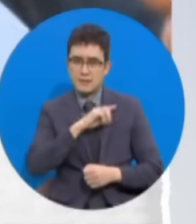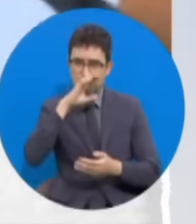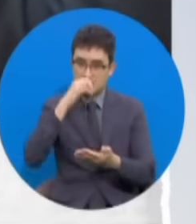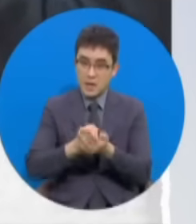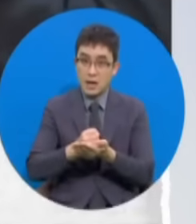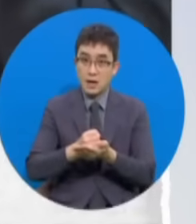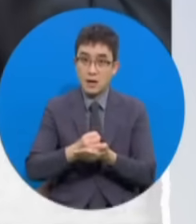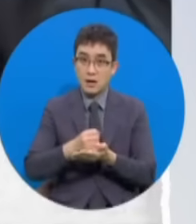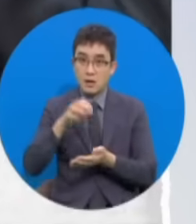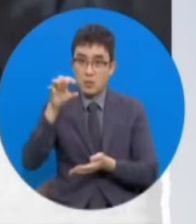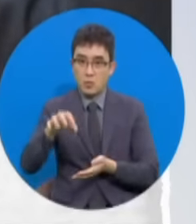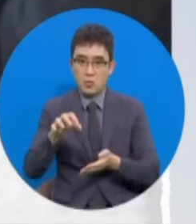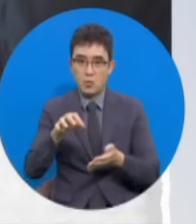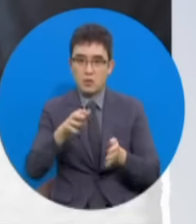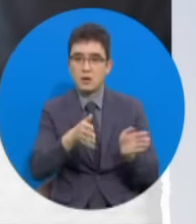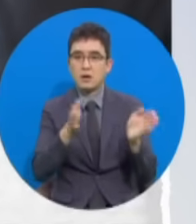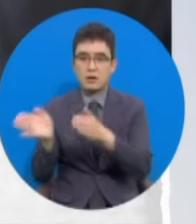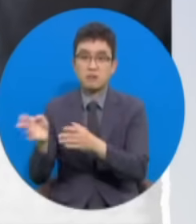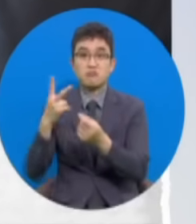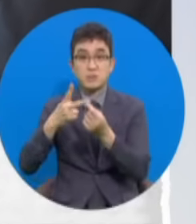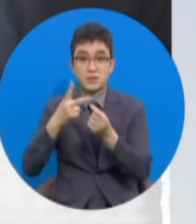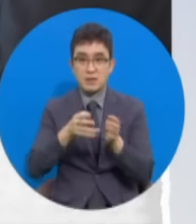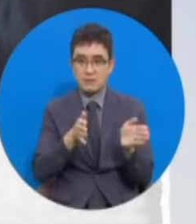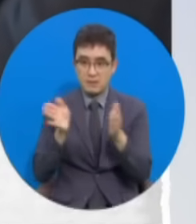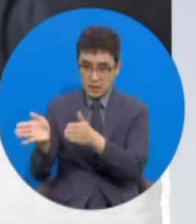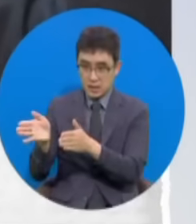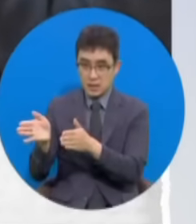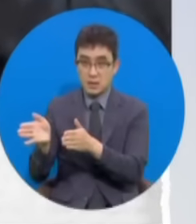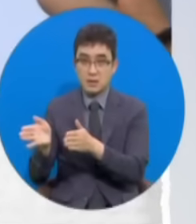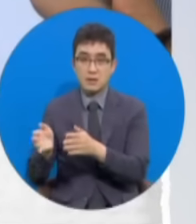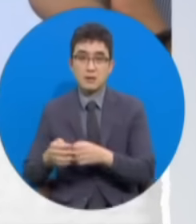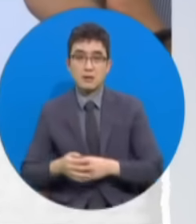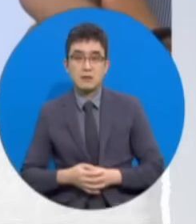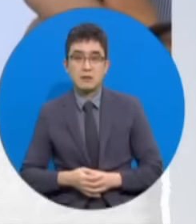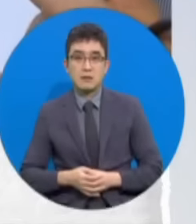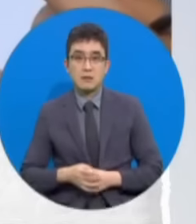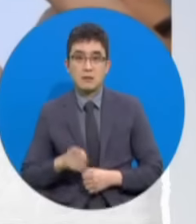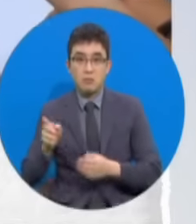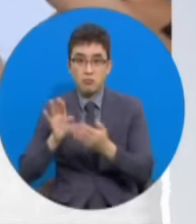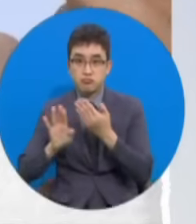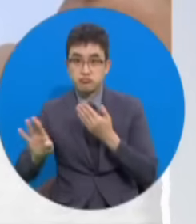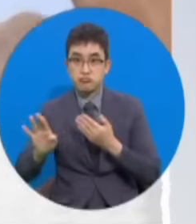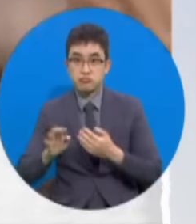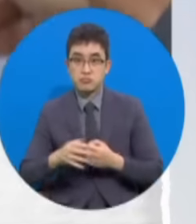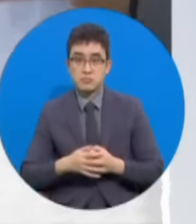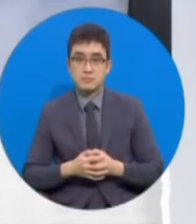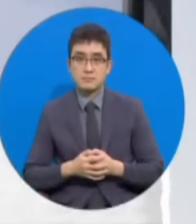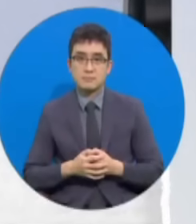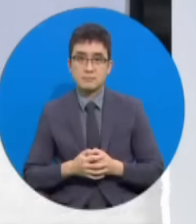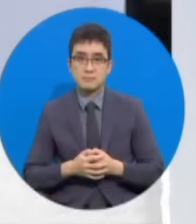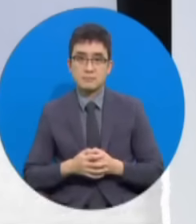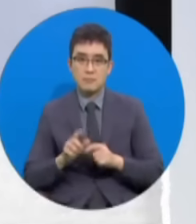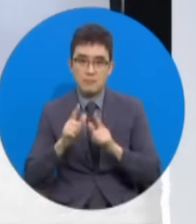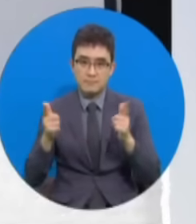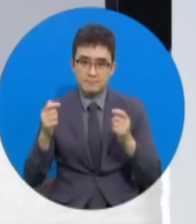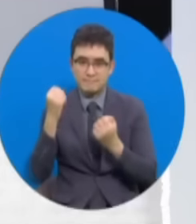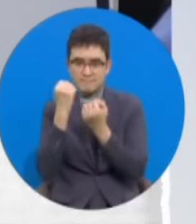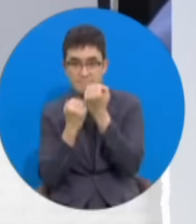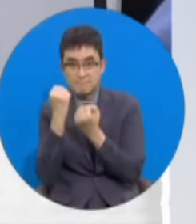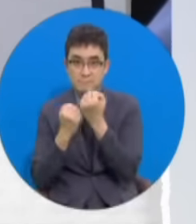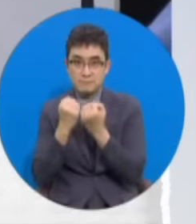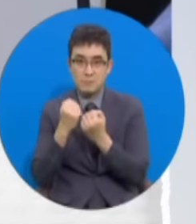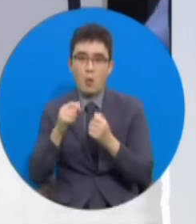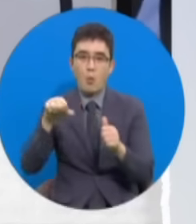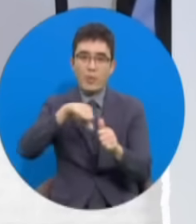것이 지금 변경안이었다는 거예요. 변경안이었는데 그 이유를 이제 논리적으로 많이 설명하더라고요. 이제